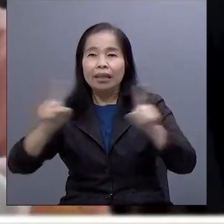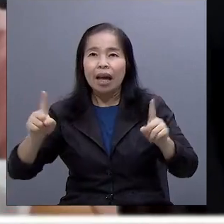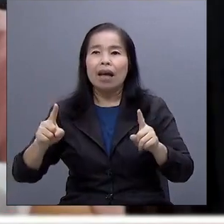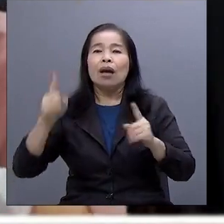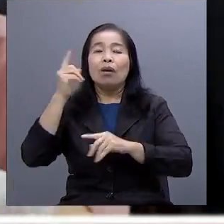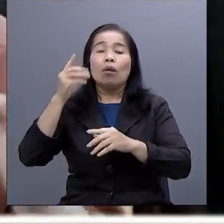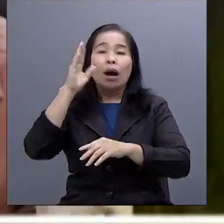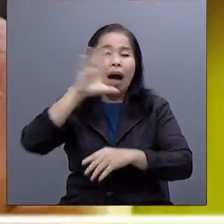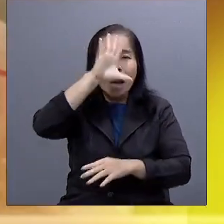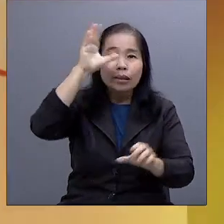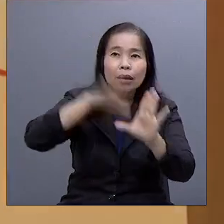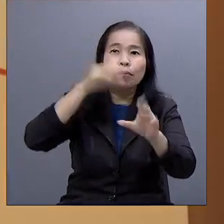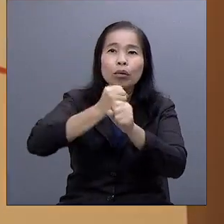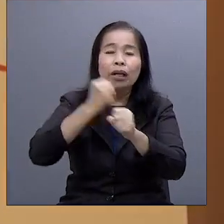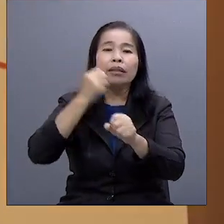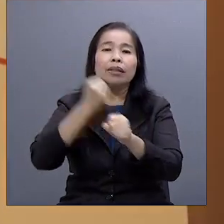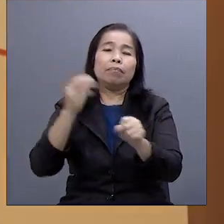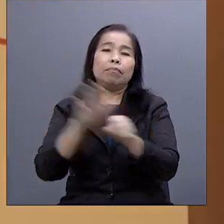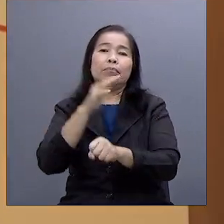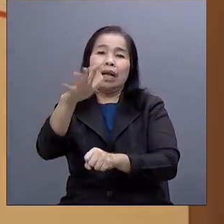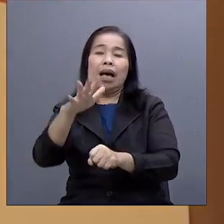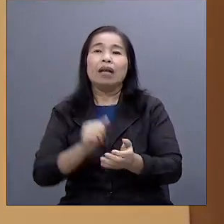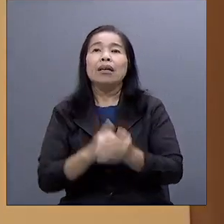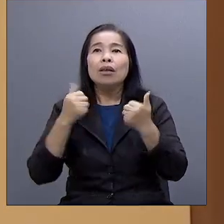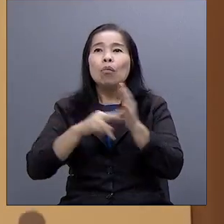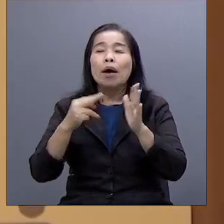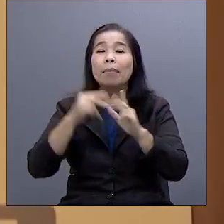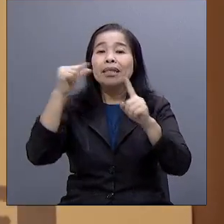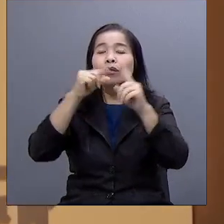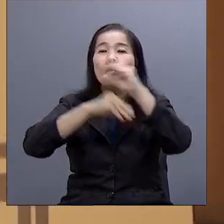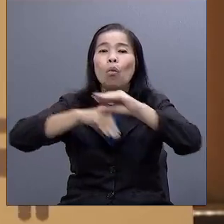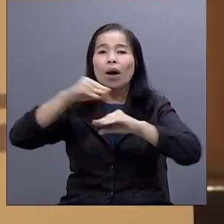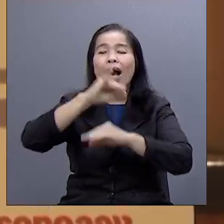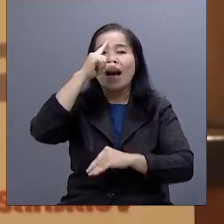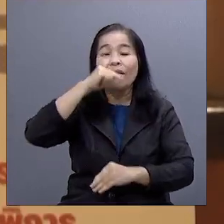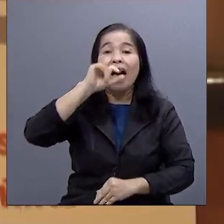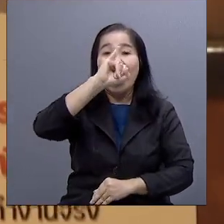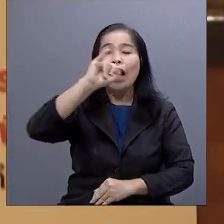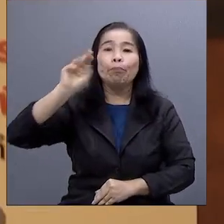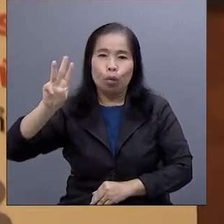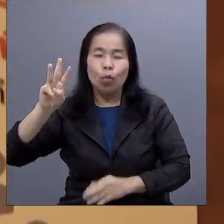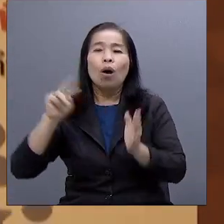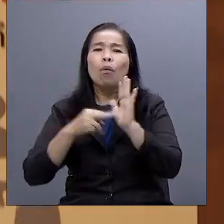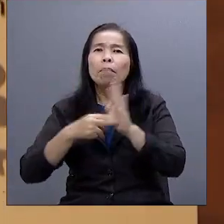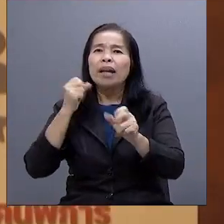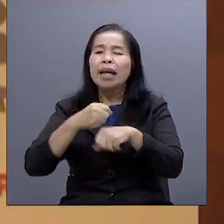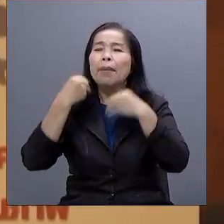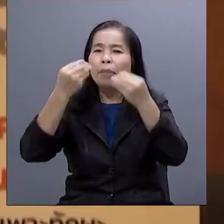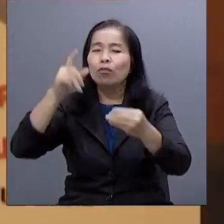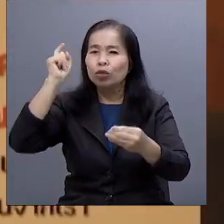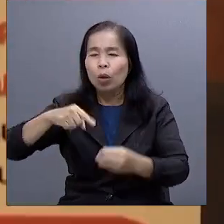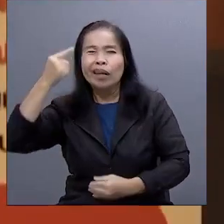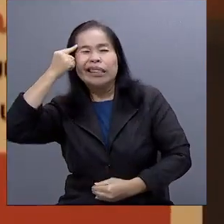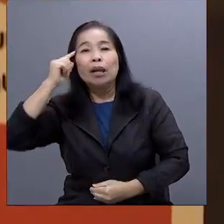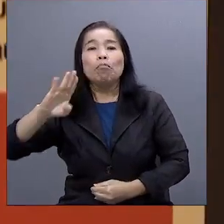ไม่เจอ้างกไม่ได้สิ่ที่เราทำเรีกว IWU การส่งเสริมการจ้างงานกระแสหลักทำอย่างไรให้เกิด Work Inc